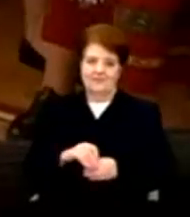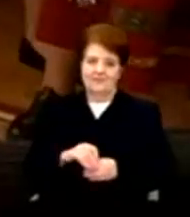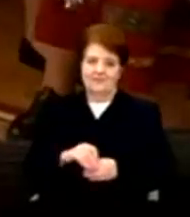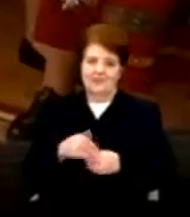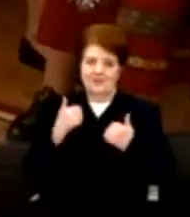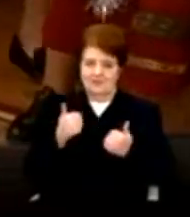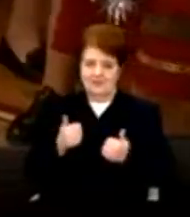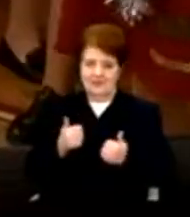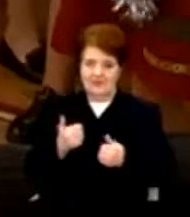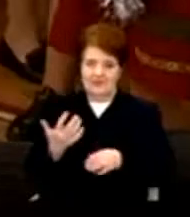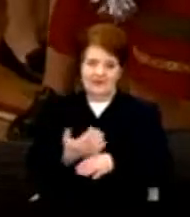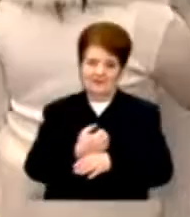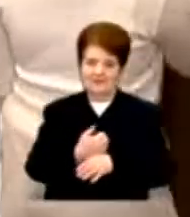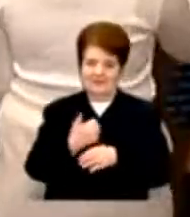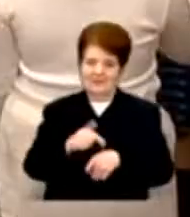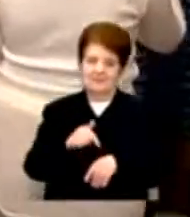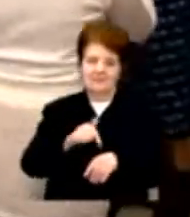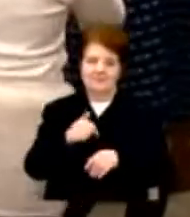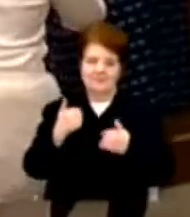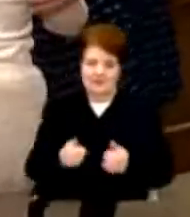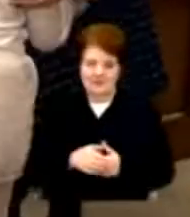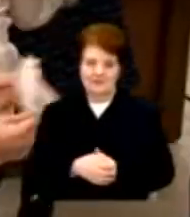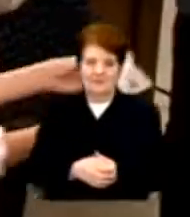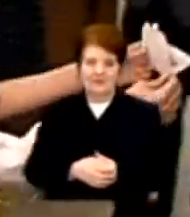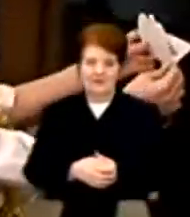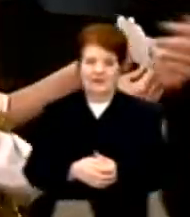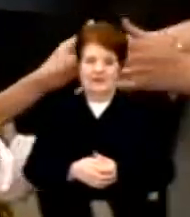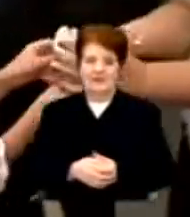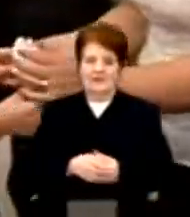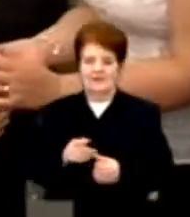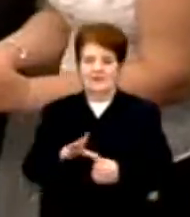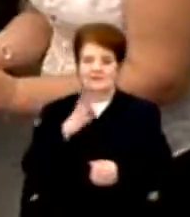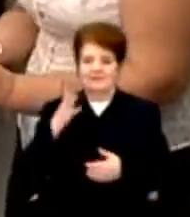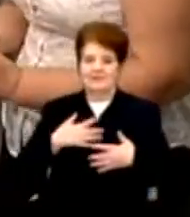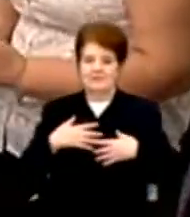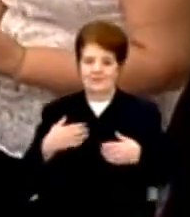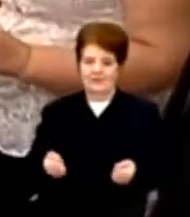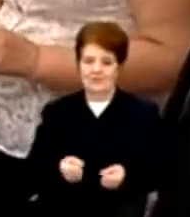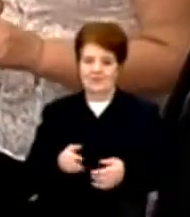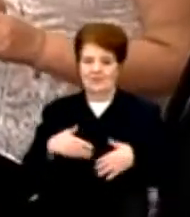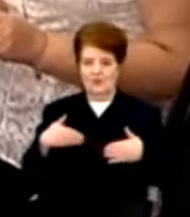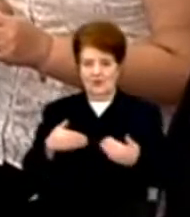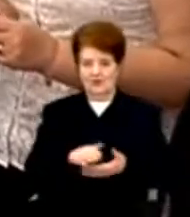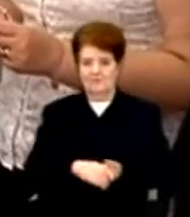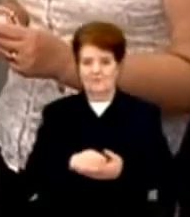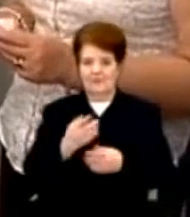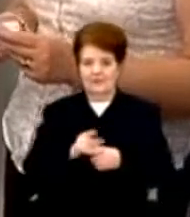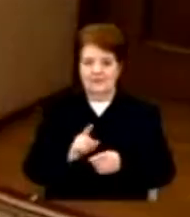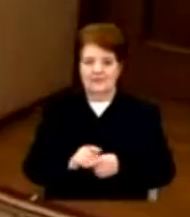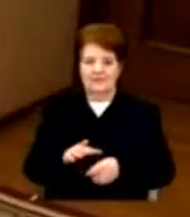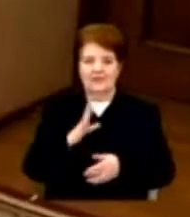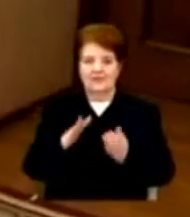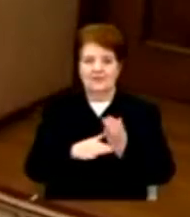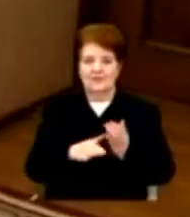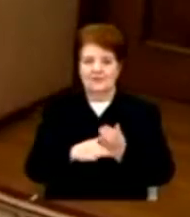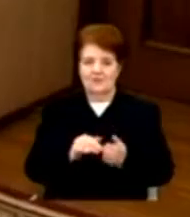e bine că ne-am gătit bine. Eu îi doresc să fiu sănătoși și să ajute unul la altul.